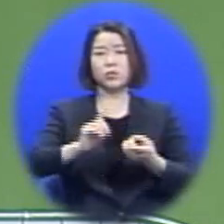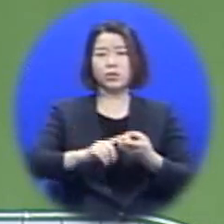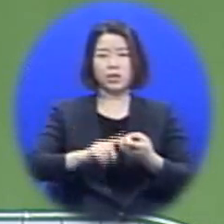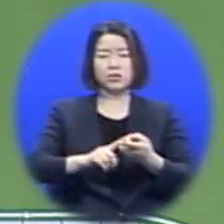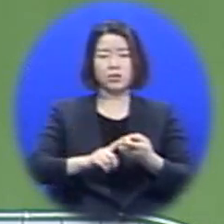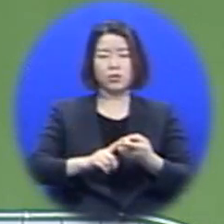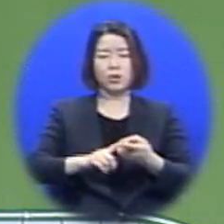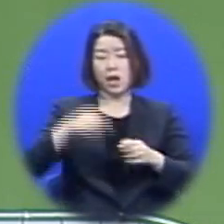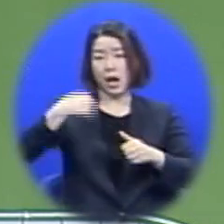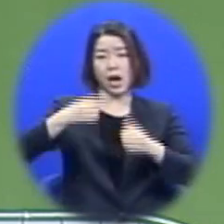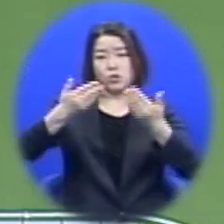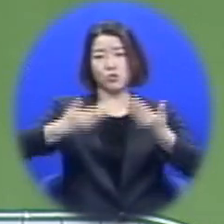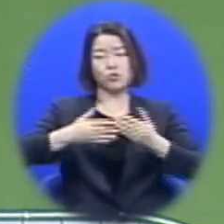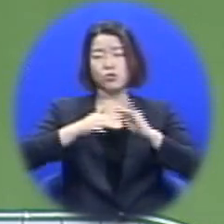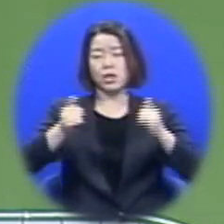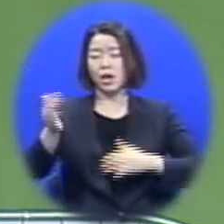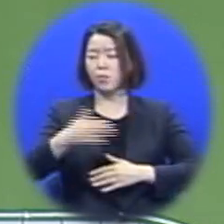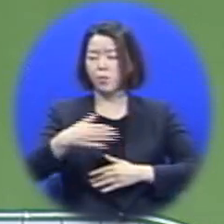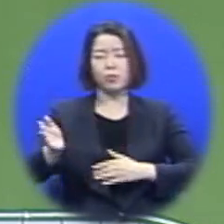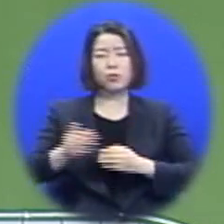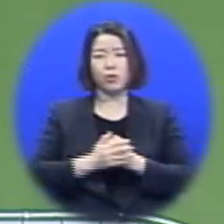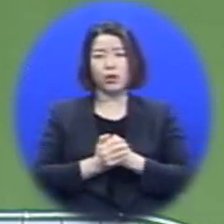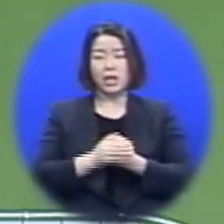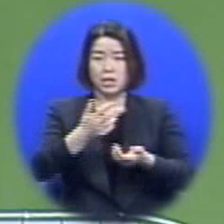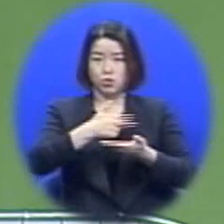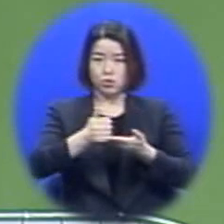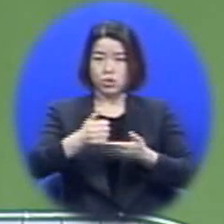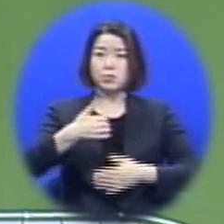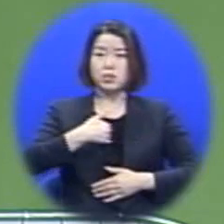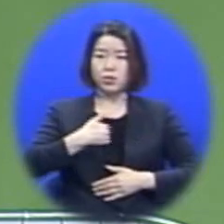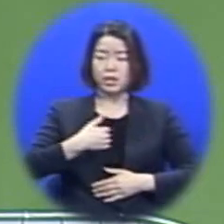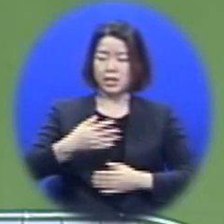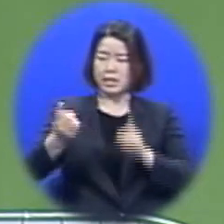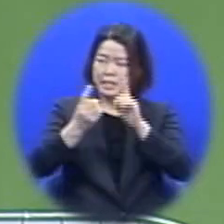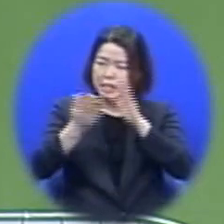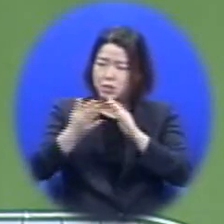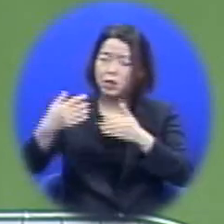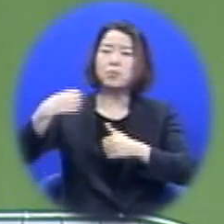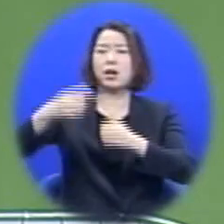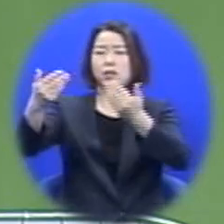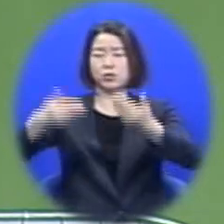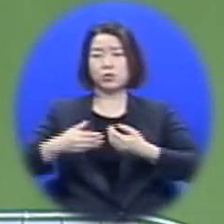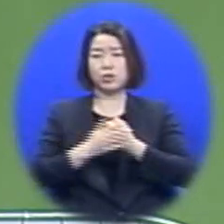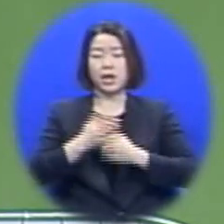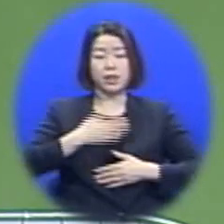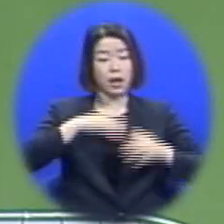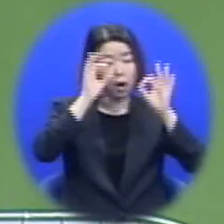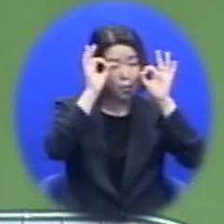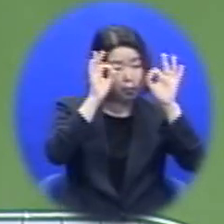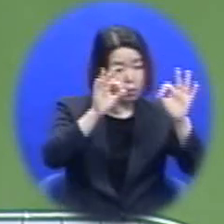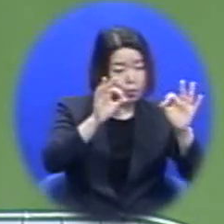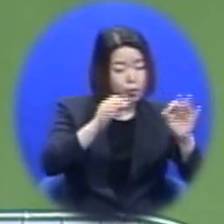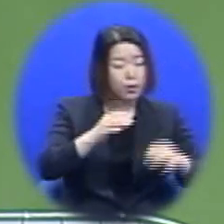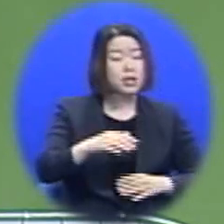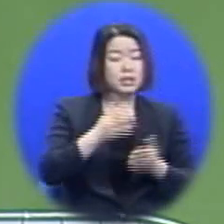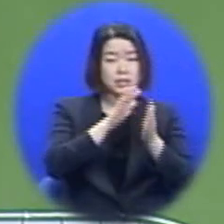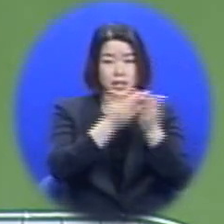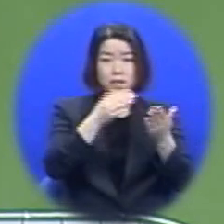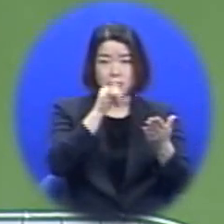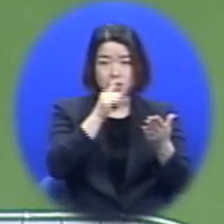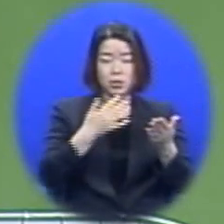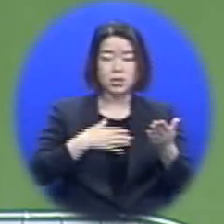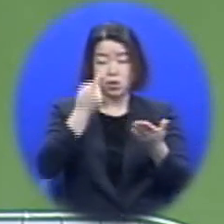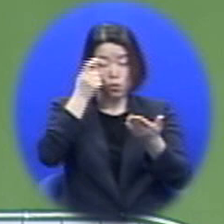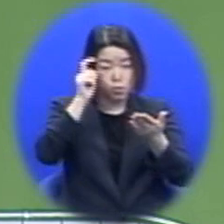이것에 대해서 가르쳐주는 사람이 없습니다. 주님이 저에게 직접 가르쳐주세요. 제가 보아야 될 책이 있으면 제 눈에